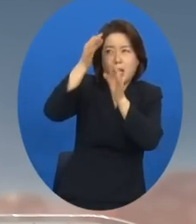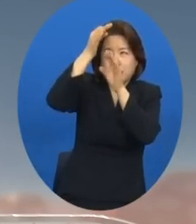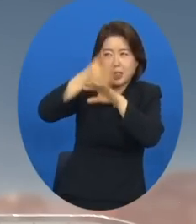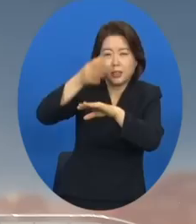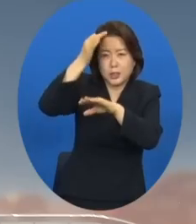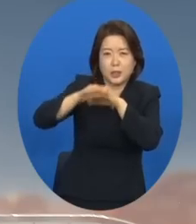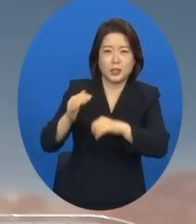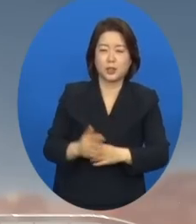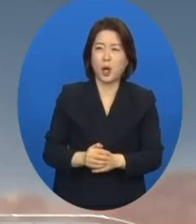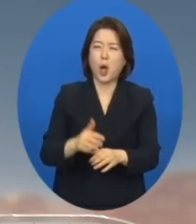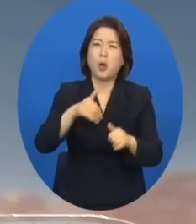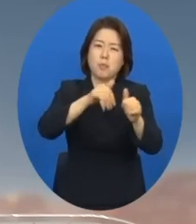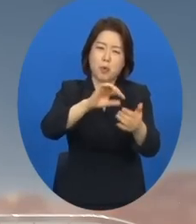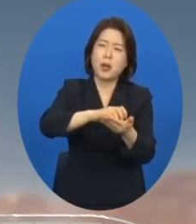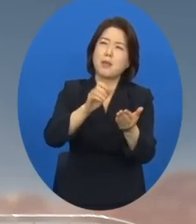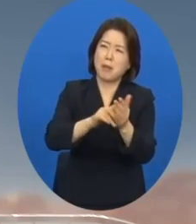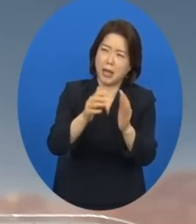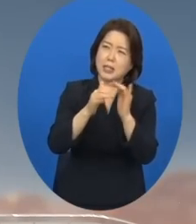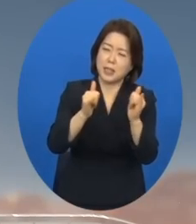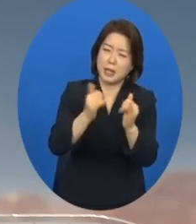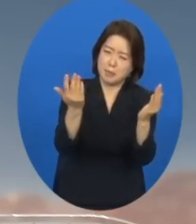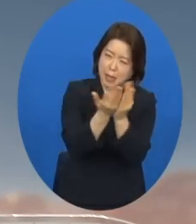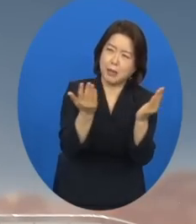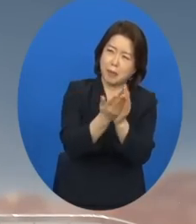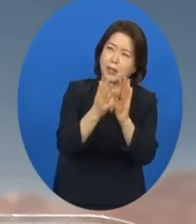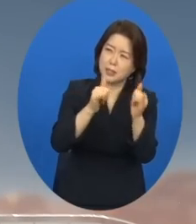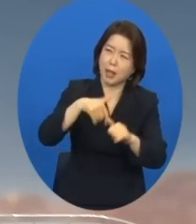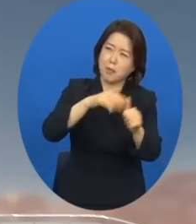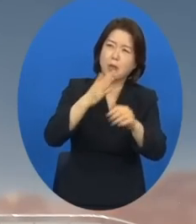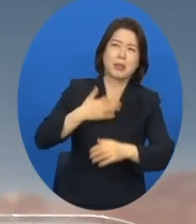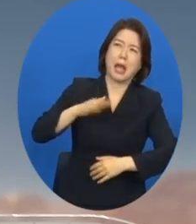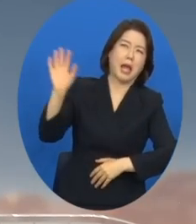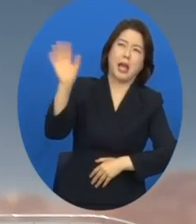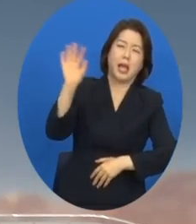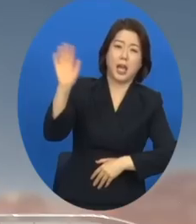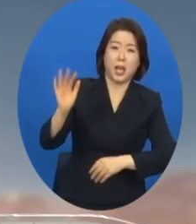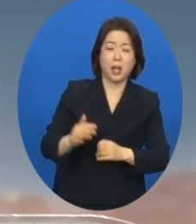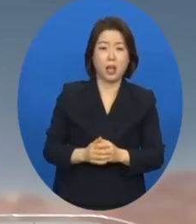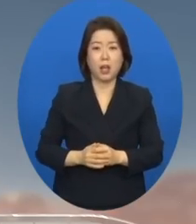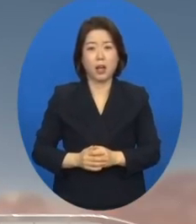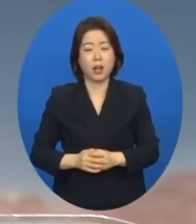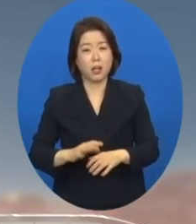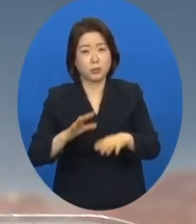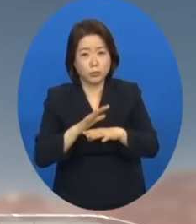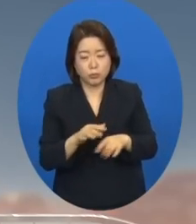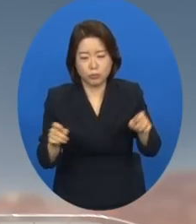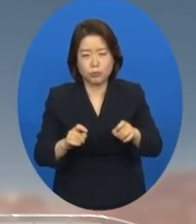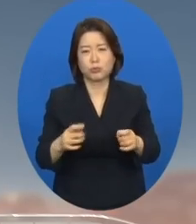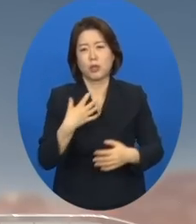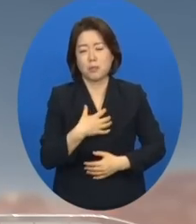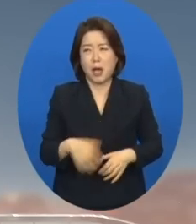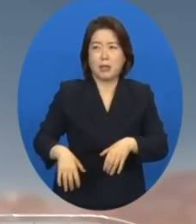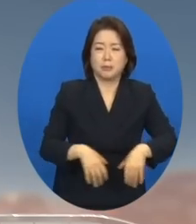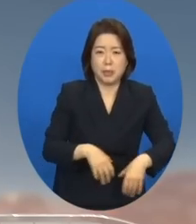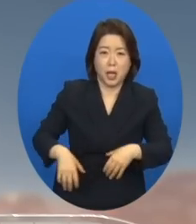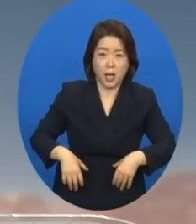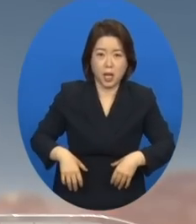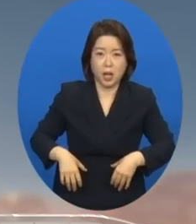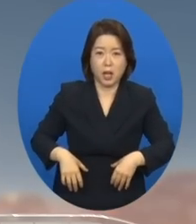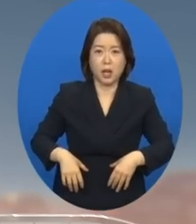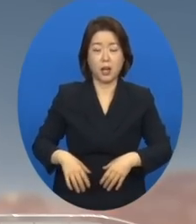보낼 만한 사람을 좀 보내세요 저는 아닙니다 두려워하고 염려하고 머뭇거리고